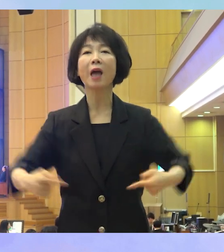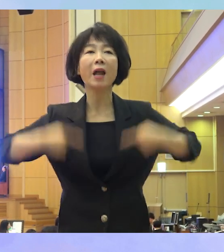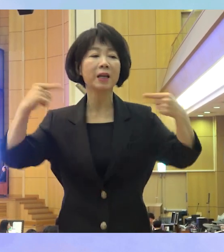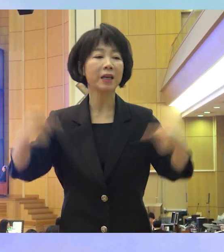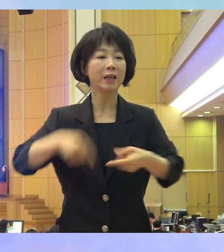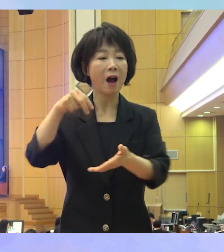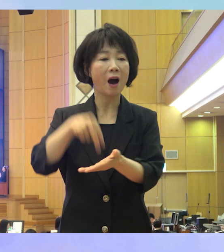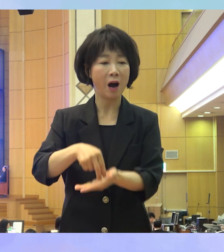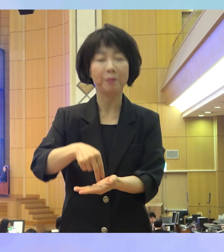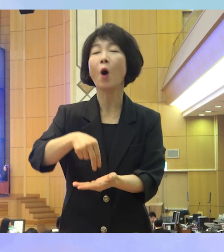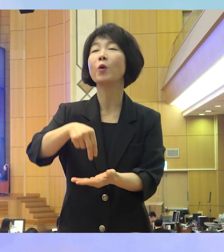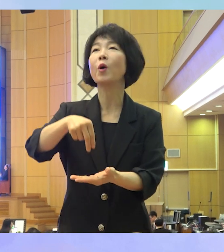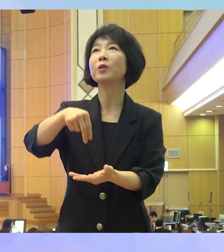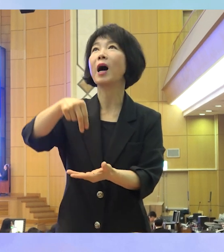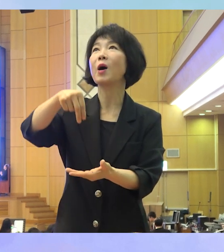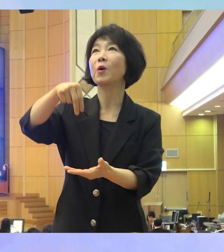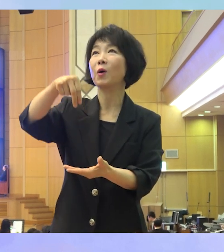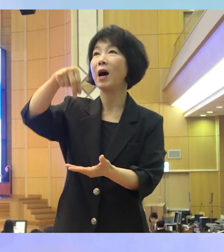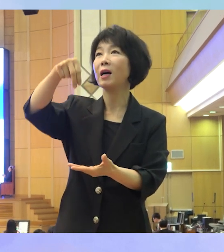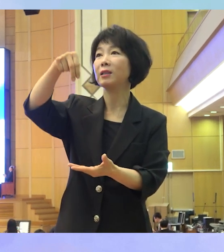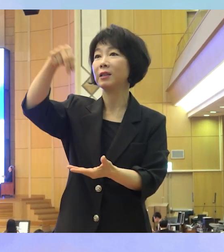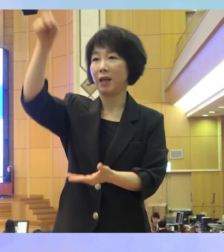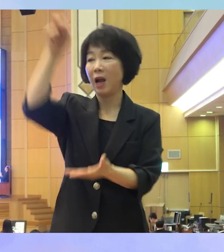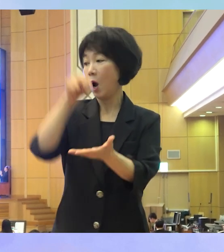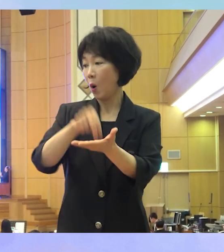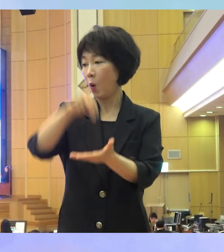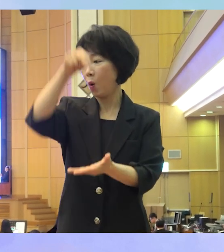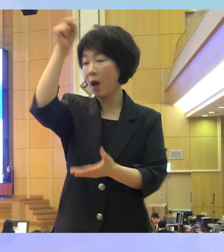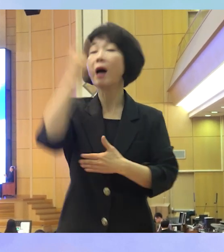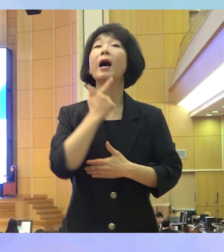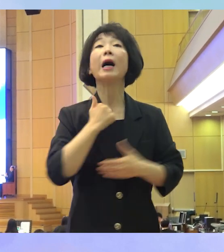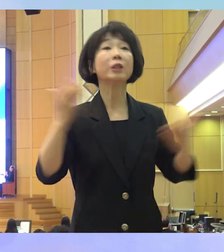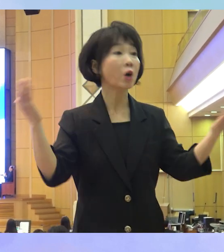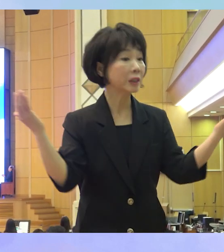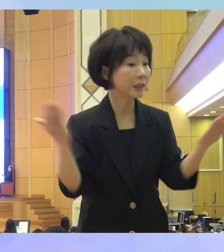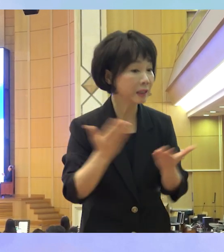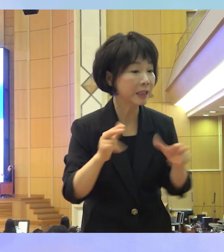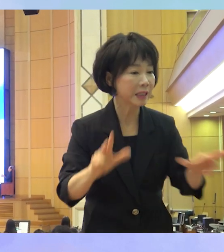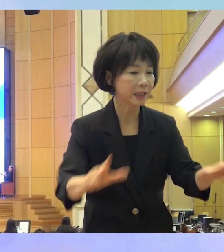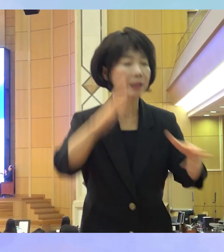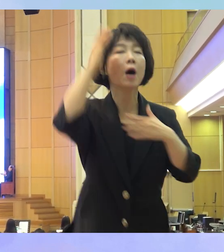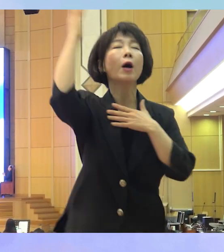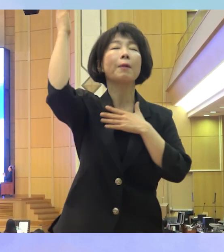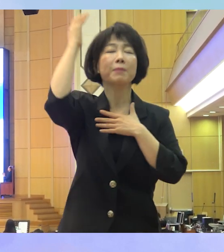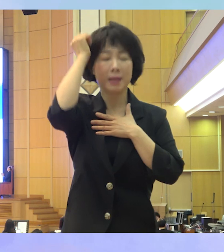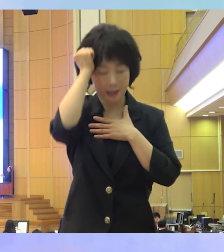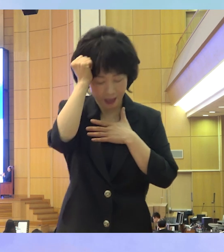선지 엘리야 병거 타고 하늘에 올라가던 일을